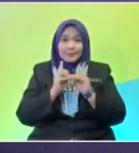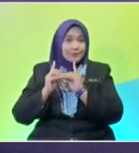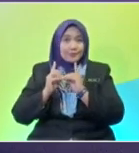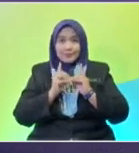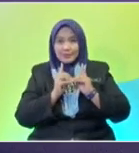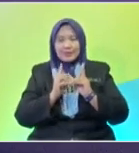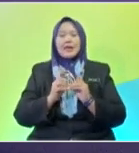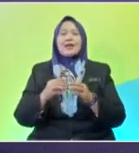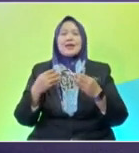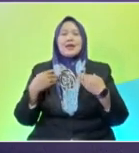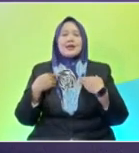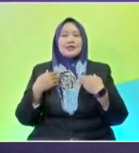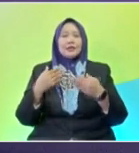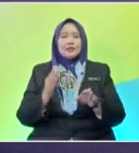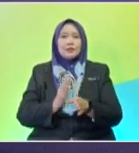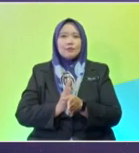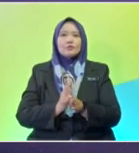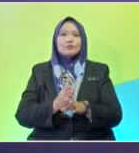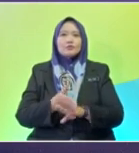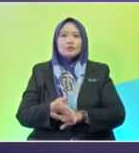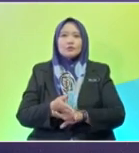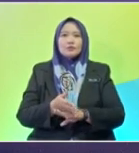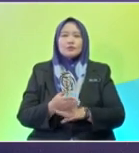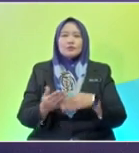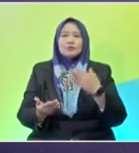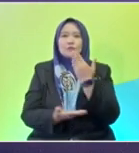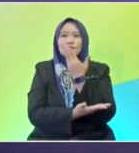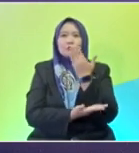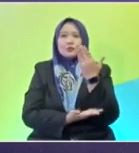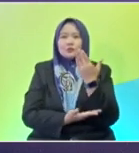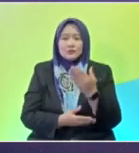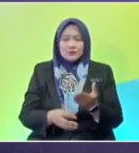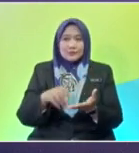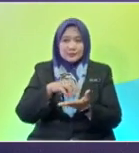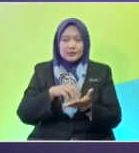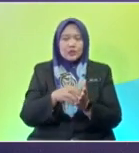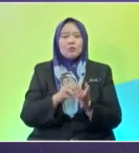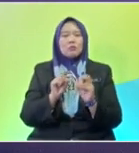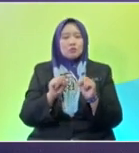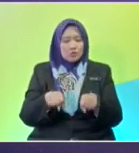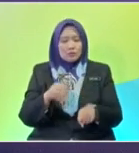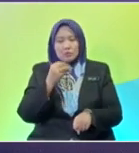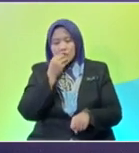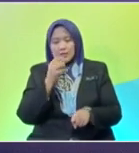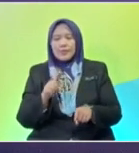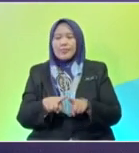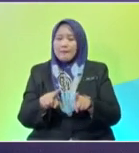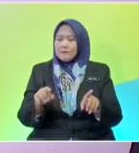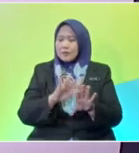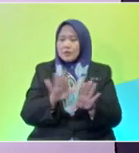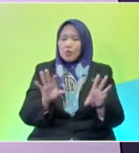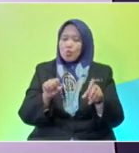jadi boleh makan Cuma tidak boleh berlebihan jadi ini adalah makanan yang